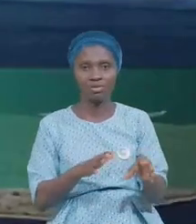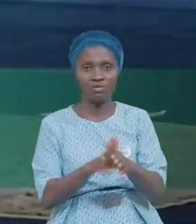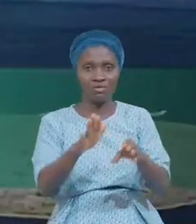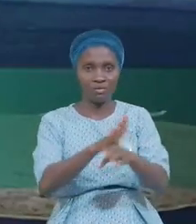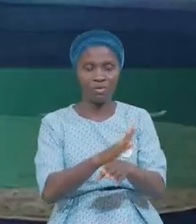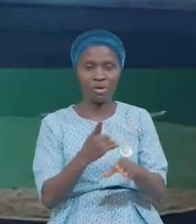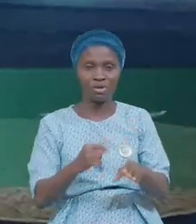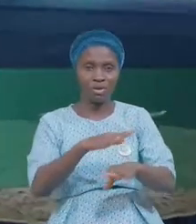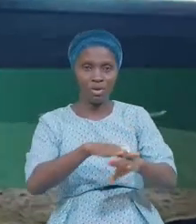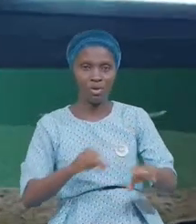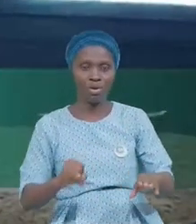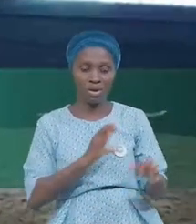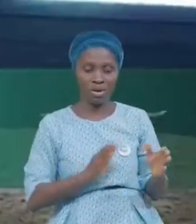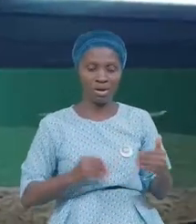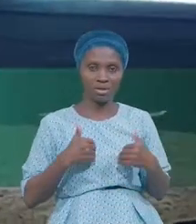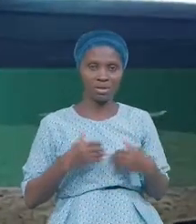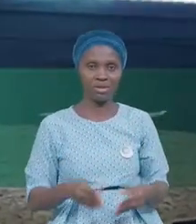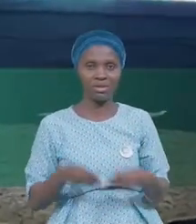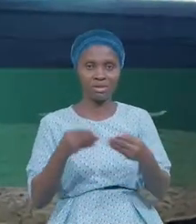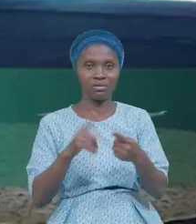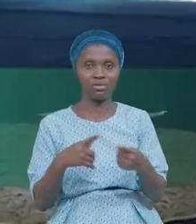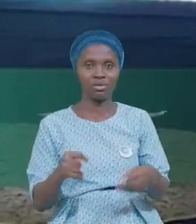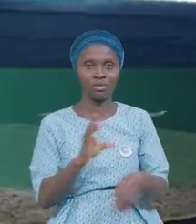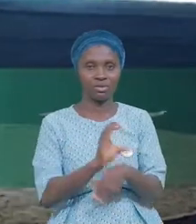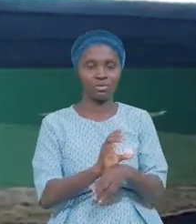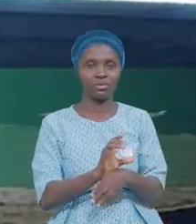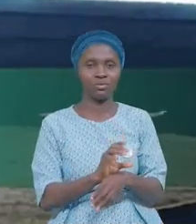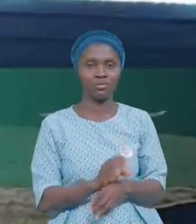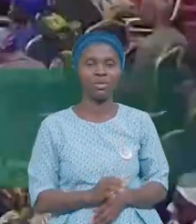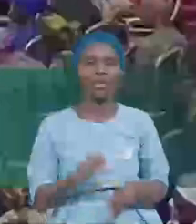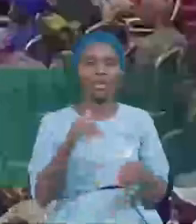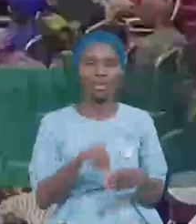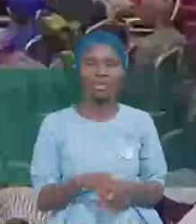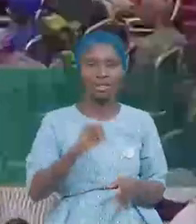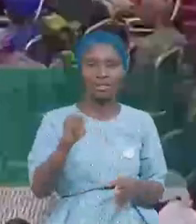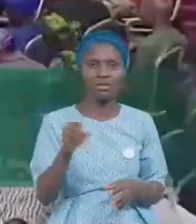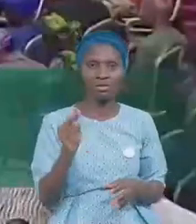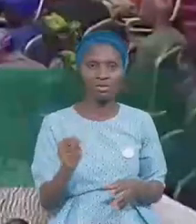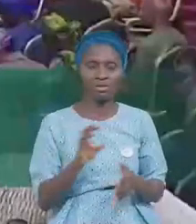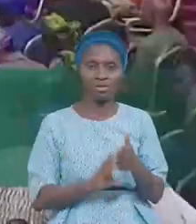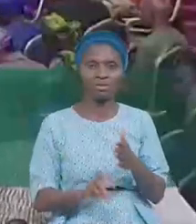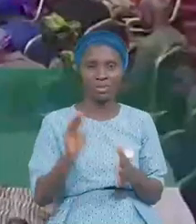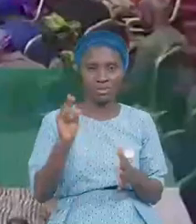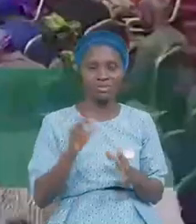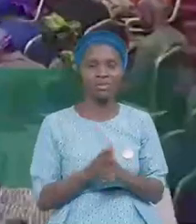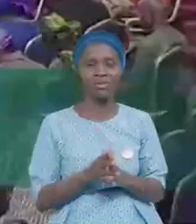que Christ nous a lancé à l'Église. En Jean chapitre